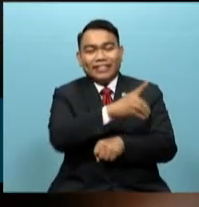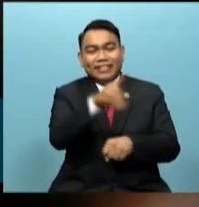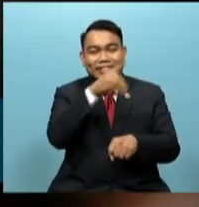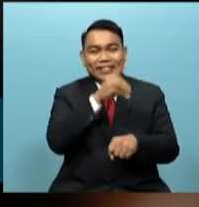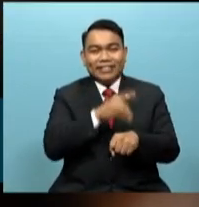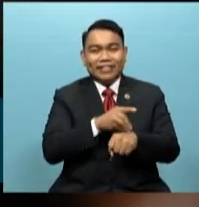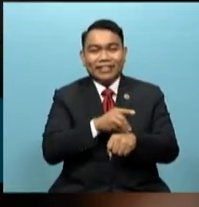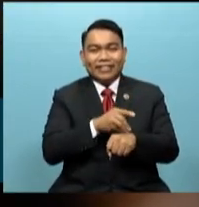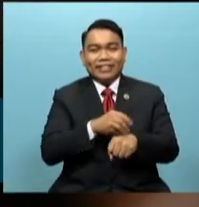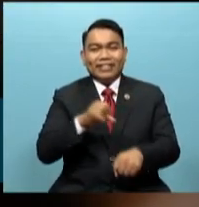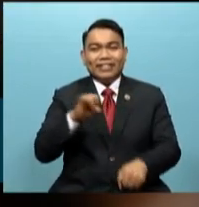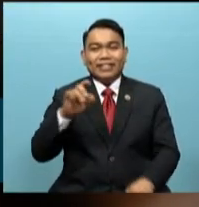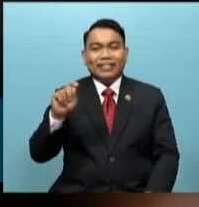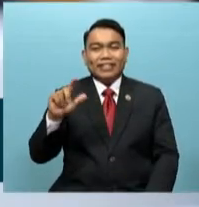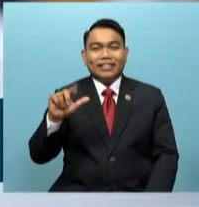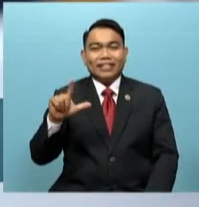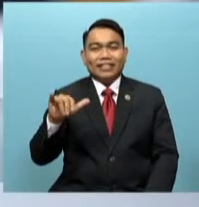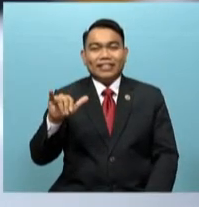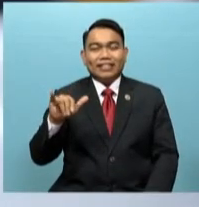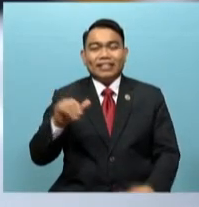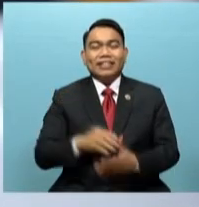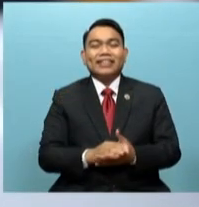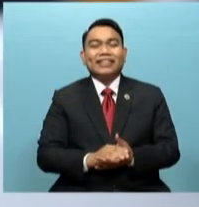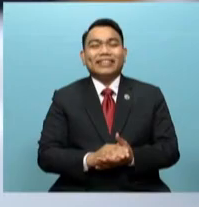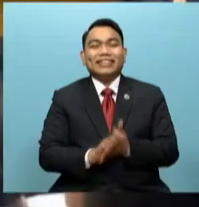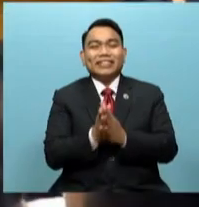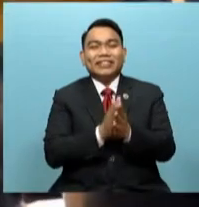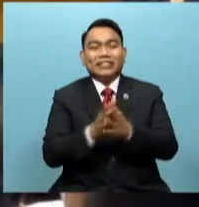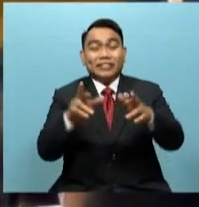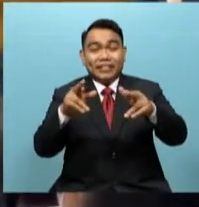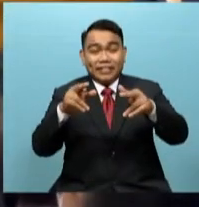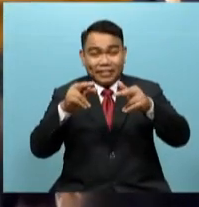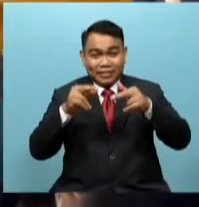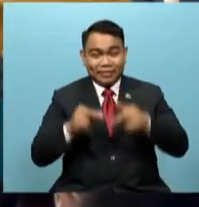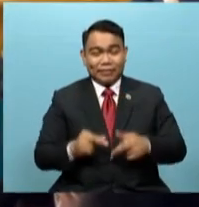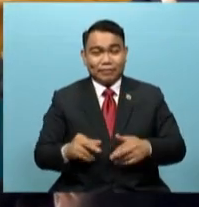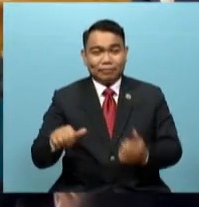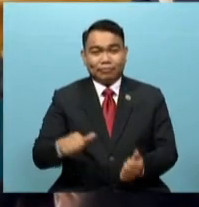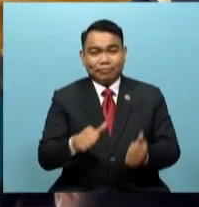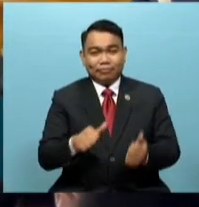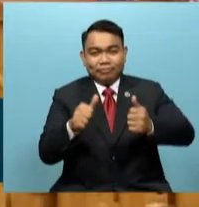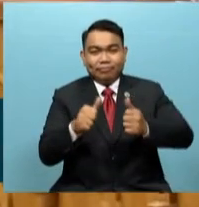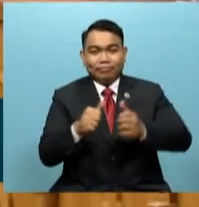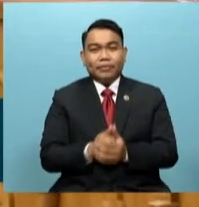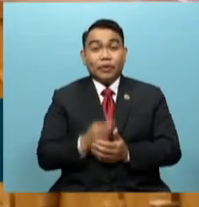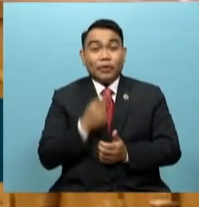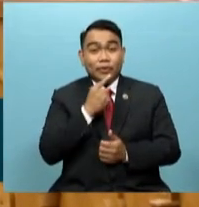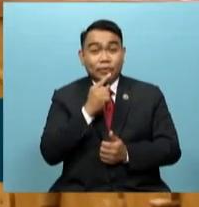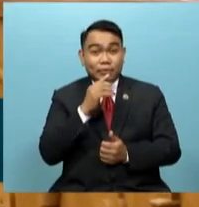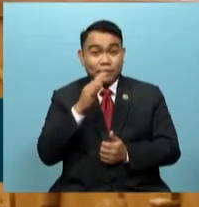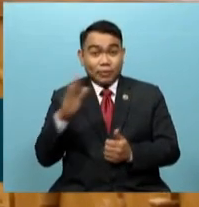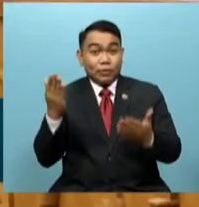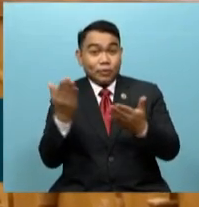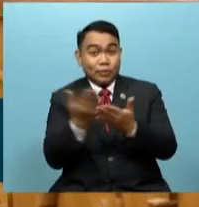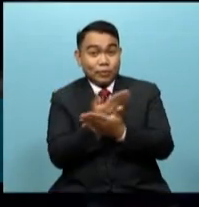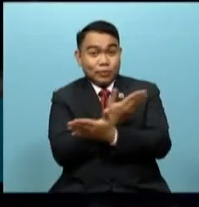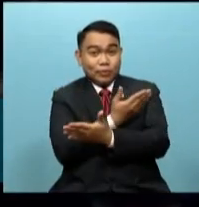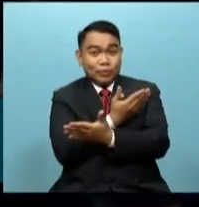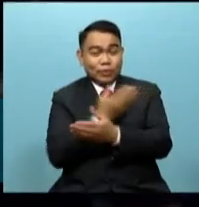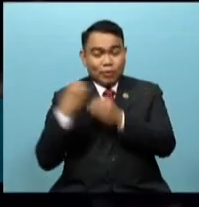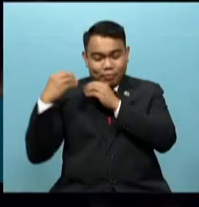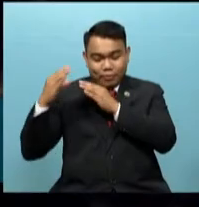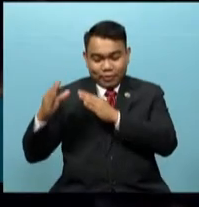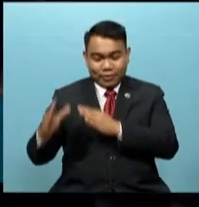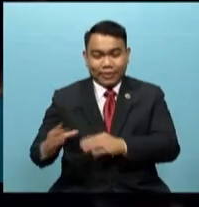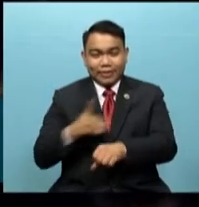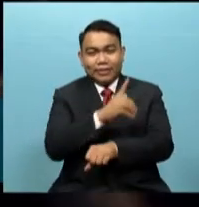sabik na tumanggap ng banal na bautismo. Tanging pagtitipon at paninupa ng mga bagong may tungkulin sa distrito ng Cagayan